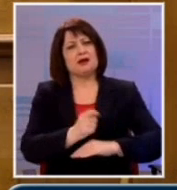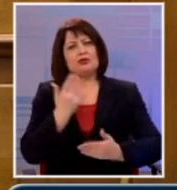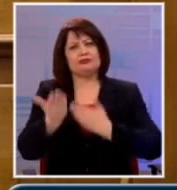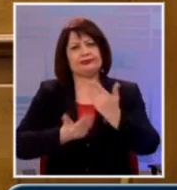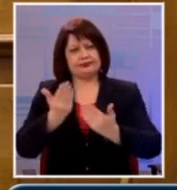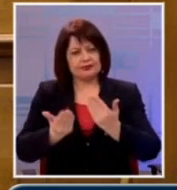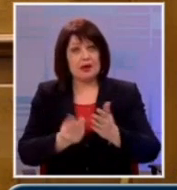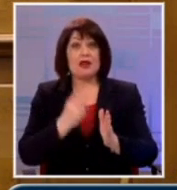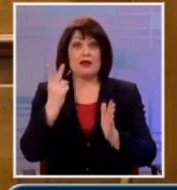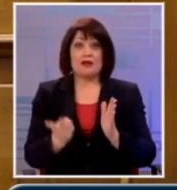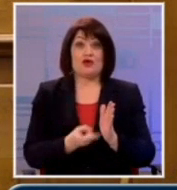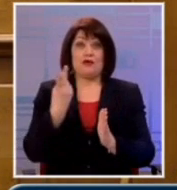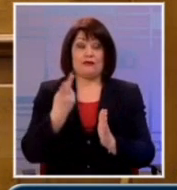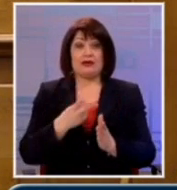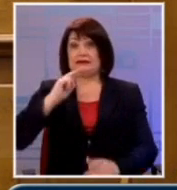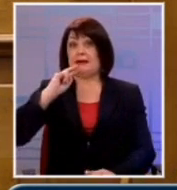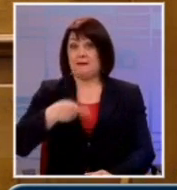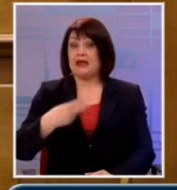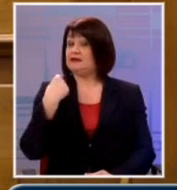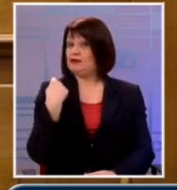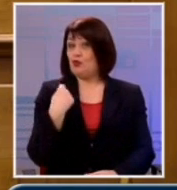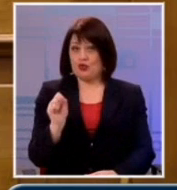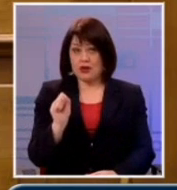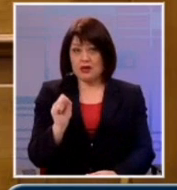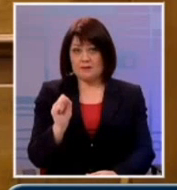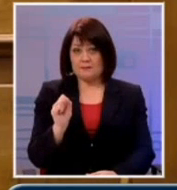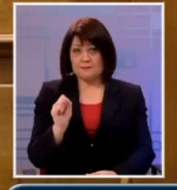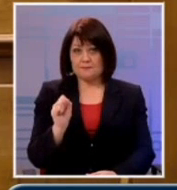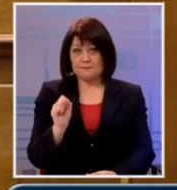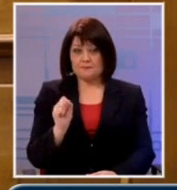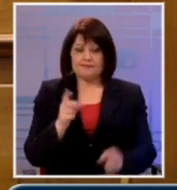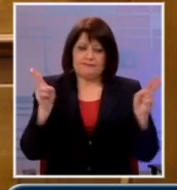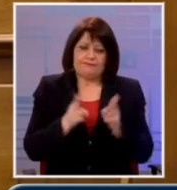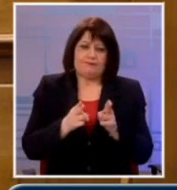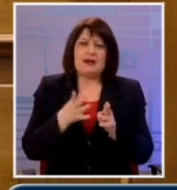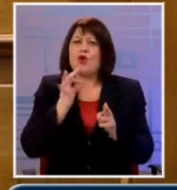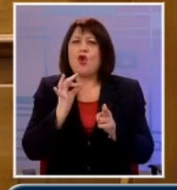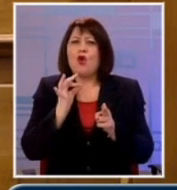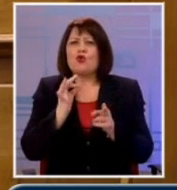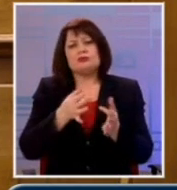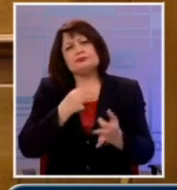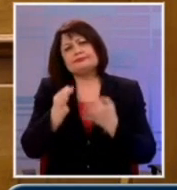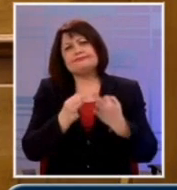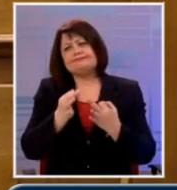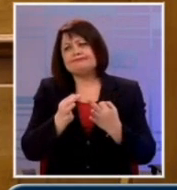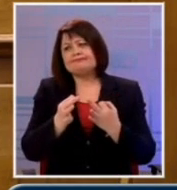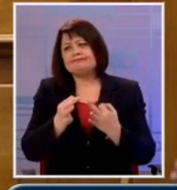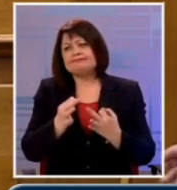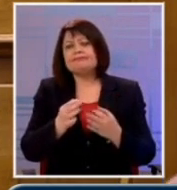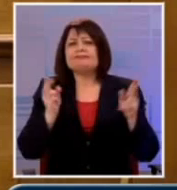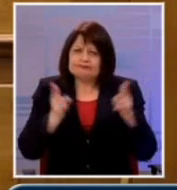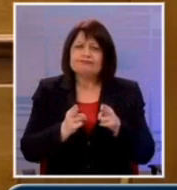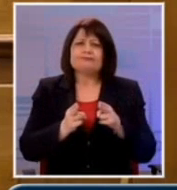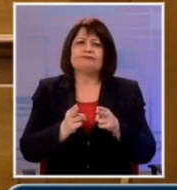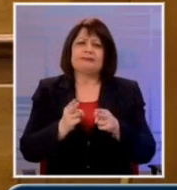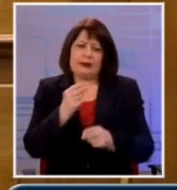Δύο φορές υπήρξε απάντηση αρνητική, με λακωνική αιτιολογία και πραγματικά πολύ σύντομη,